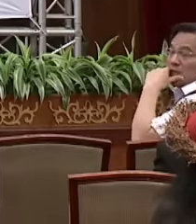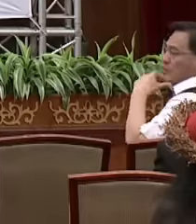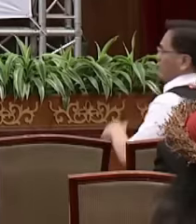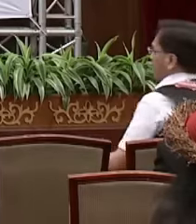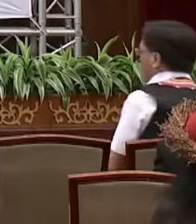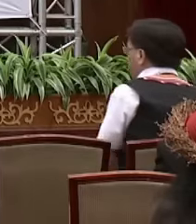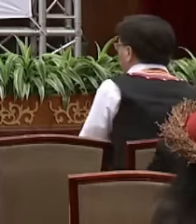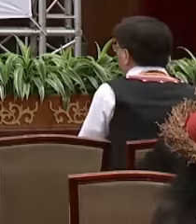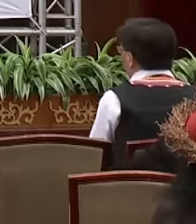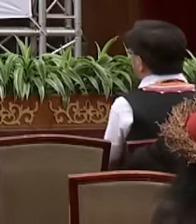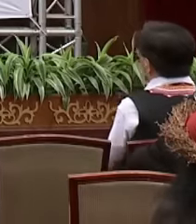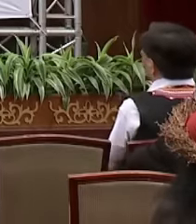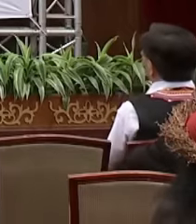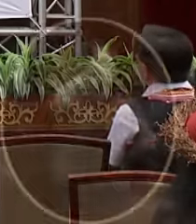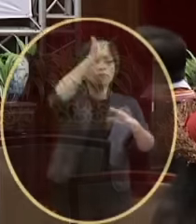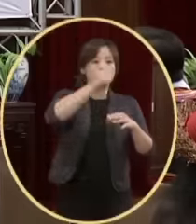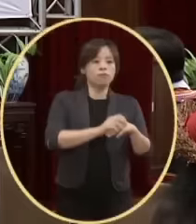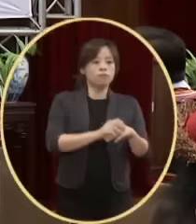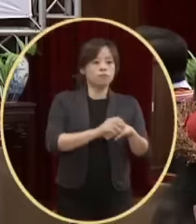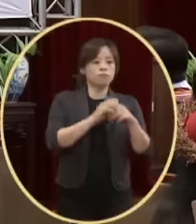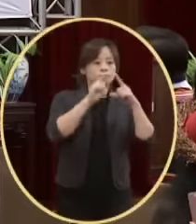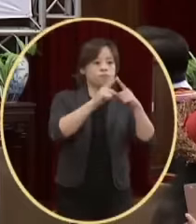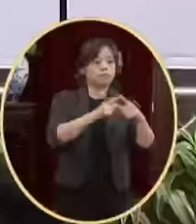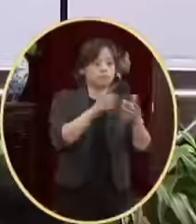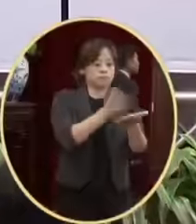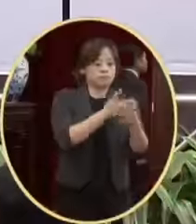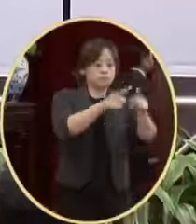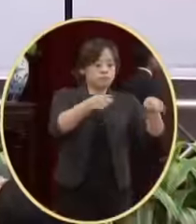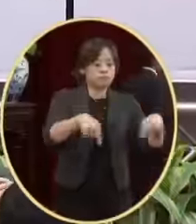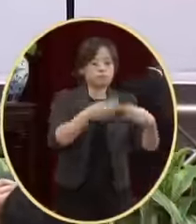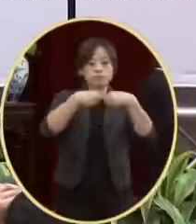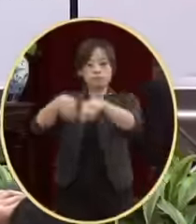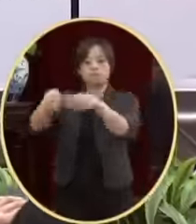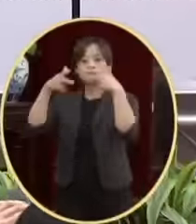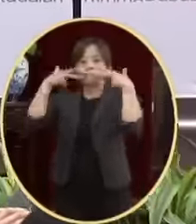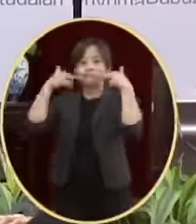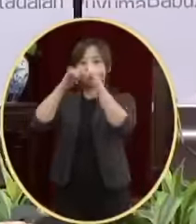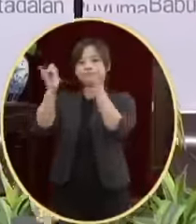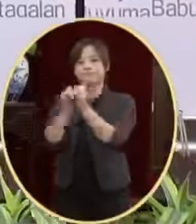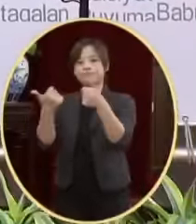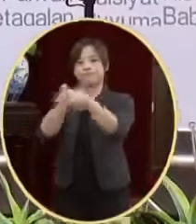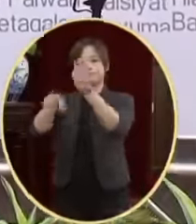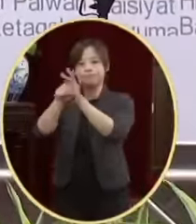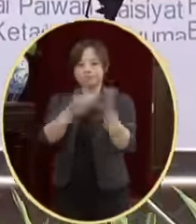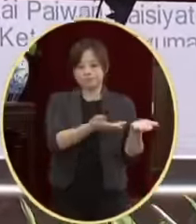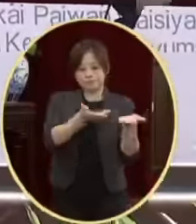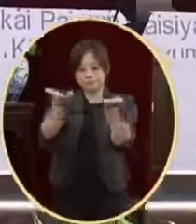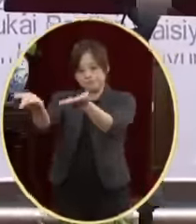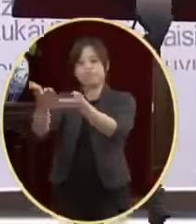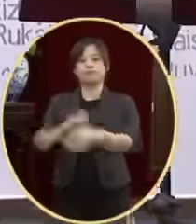现在我们先请总统将道歉的文稿赠予原住民族代表。